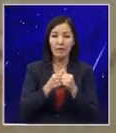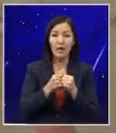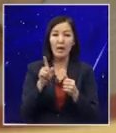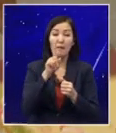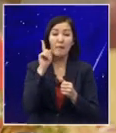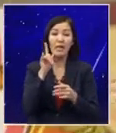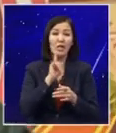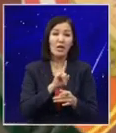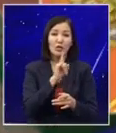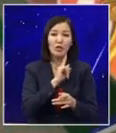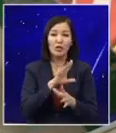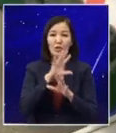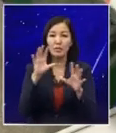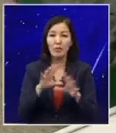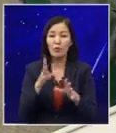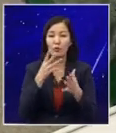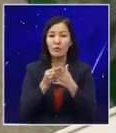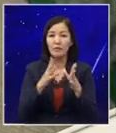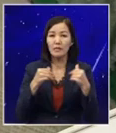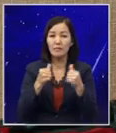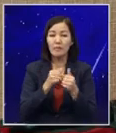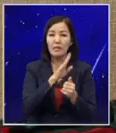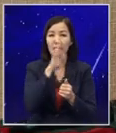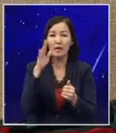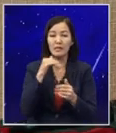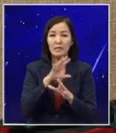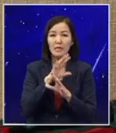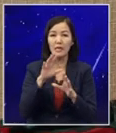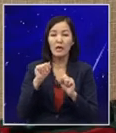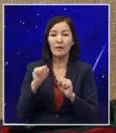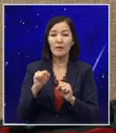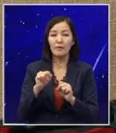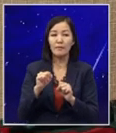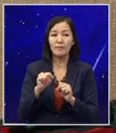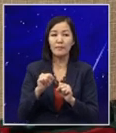легла забота не только о своих детях, но и его родителях.